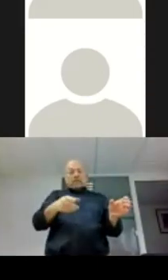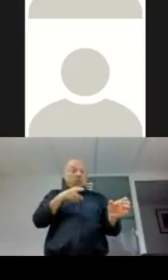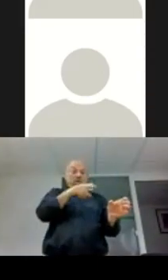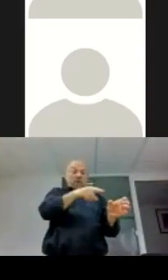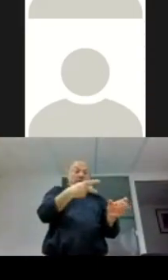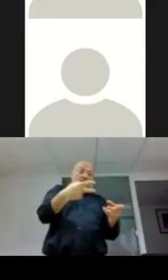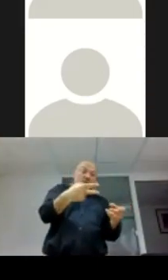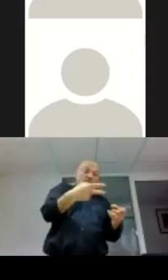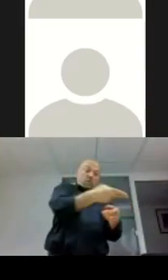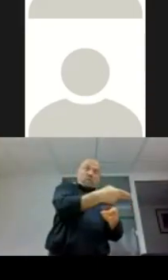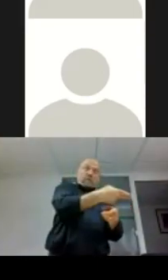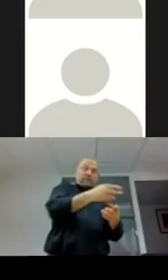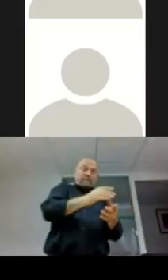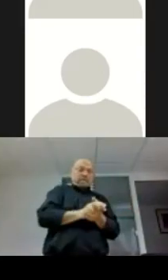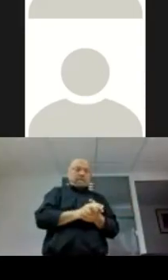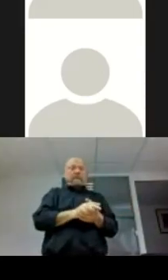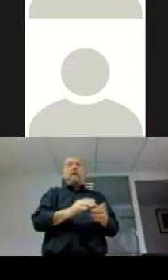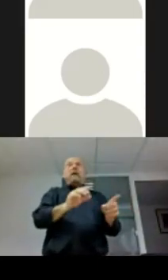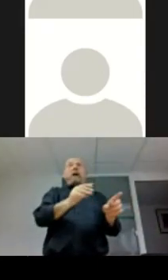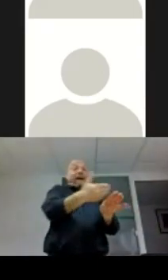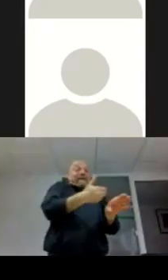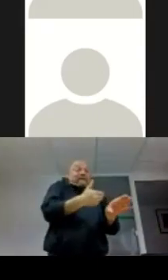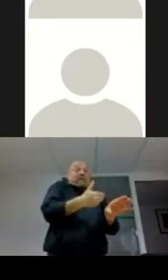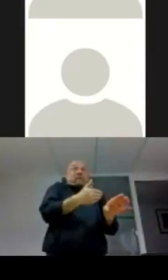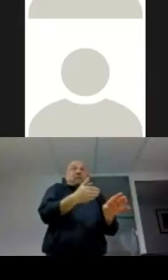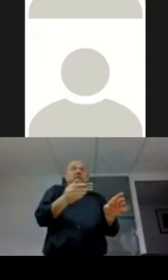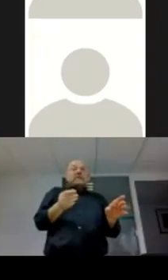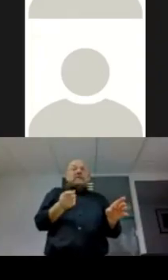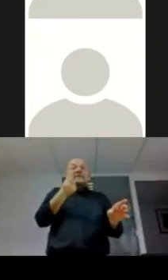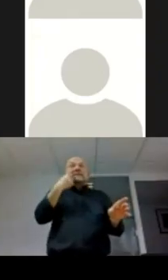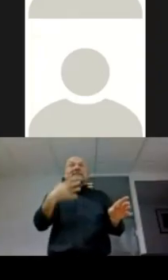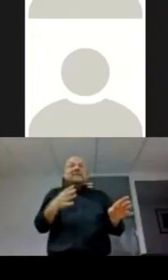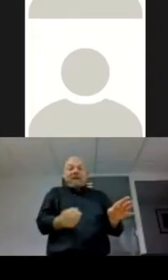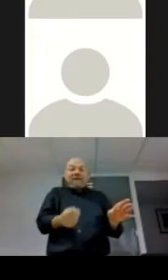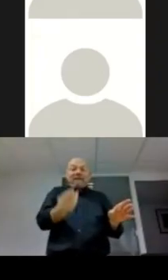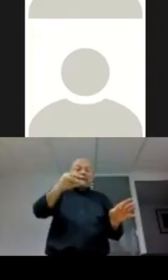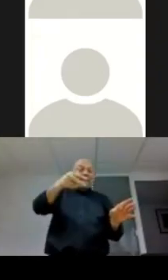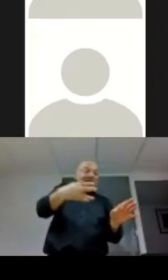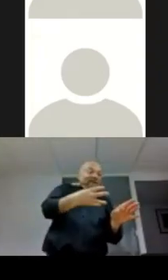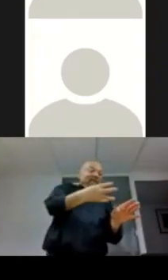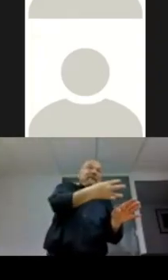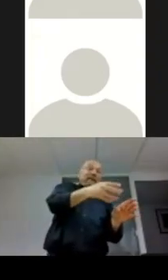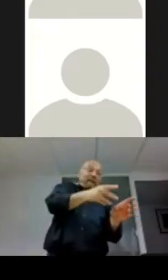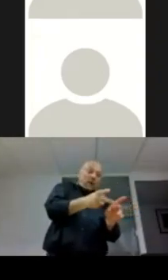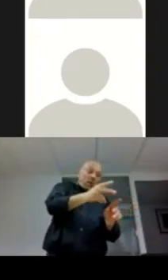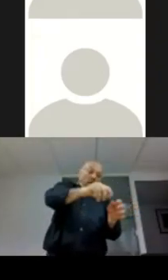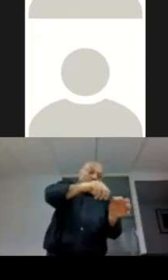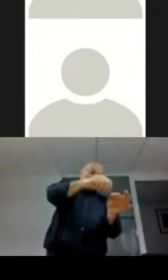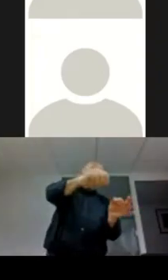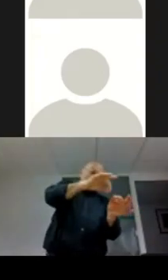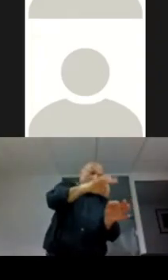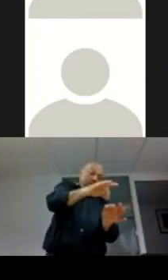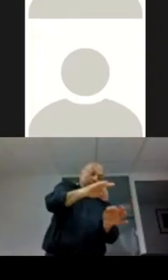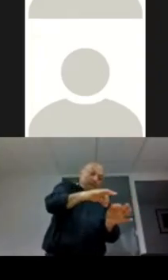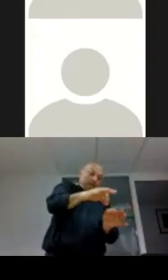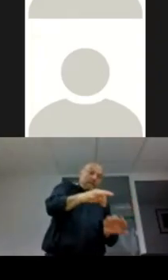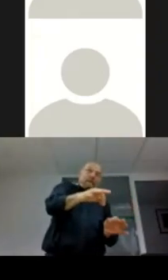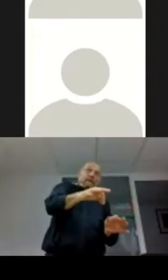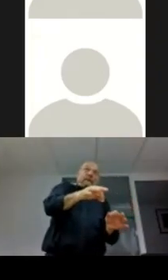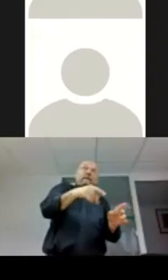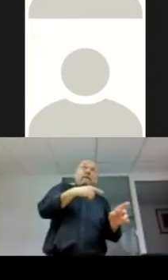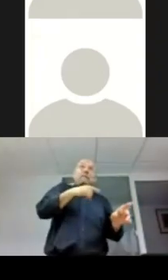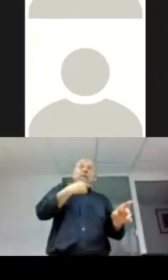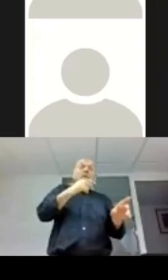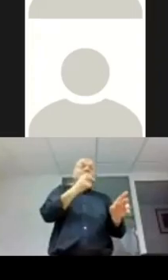fait, pour aller faire une chirurgie qui va être oncologique, eh bien, on va aller lier à l'origine les deux pédicules